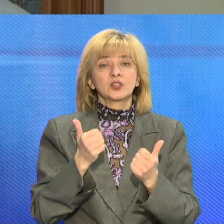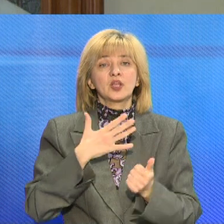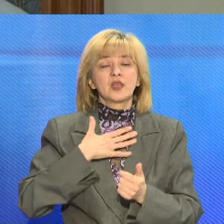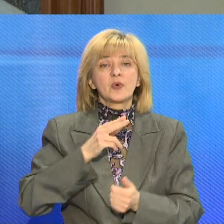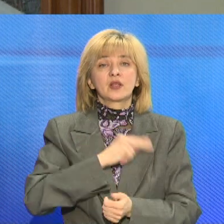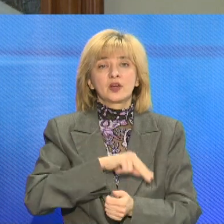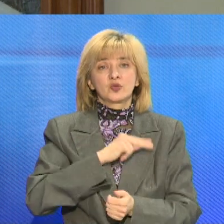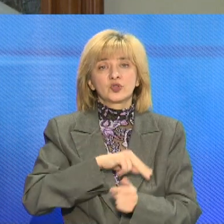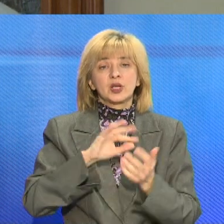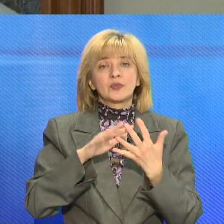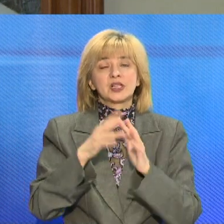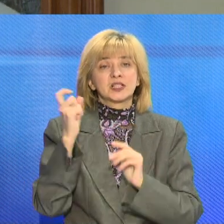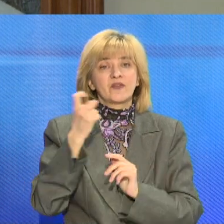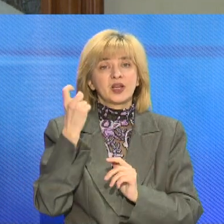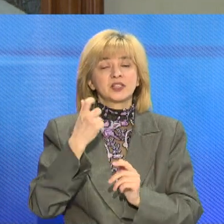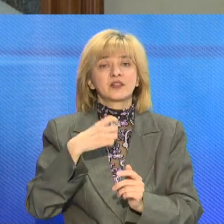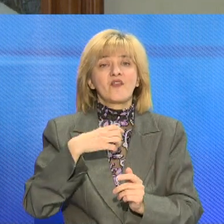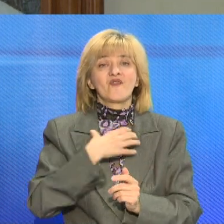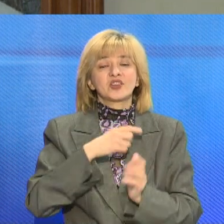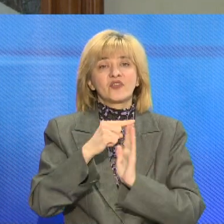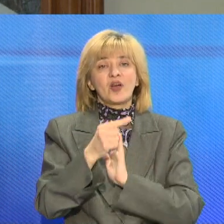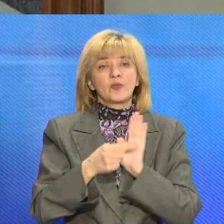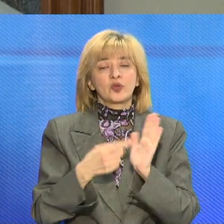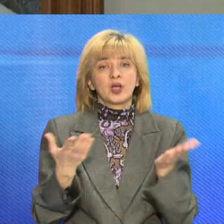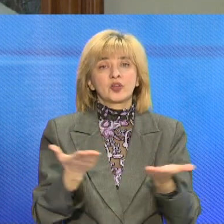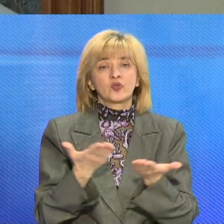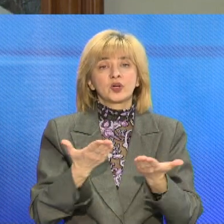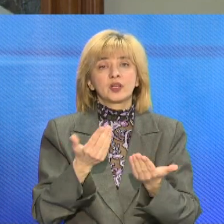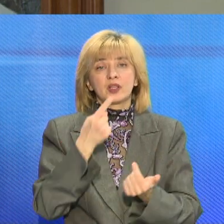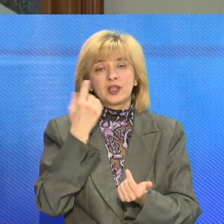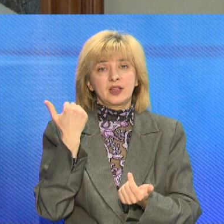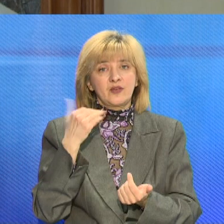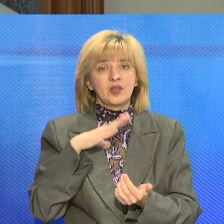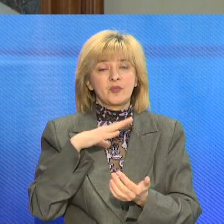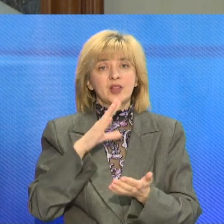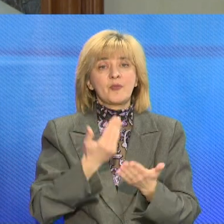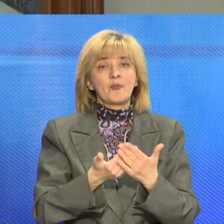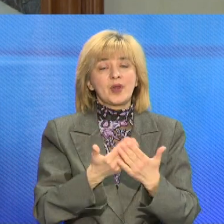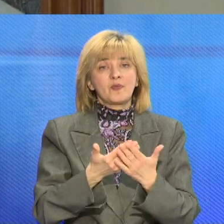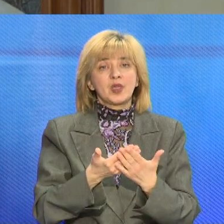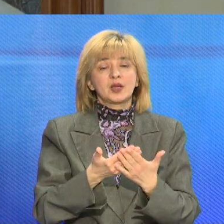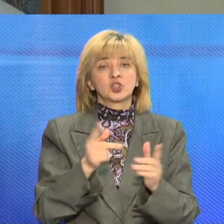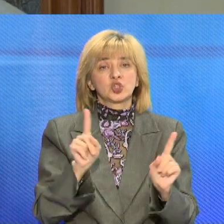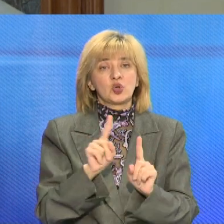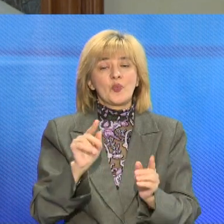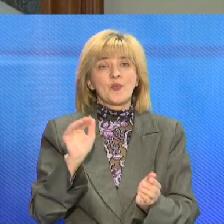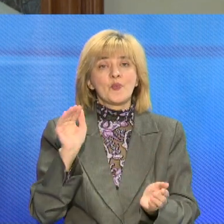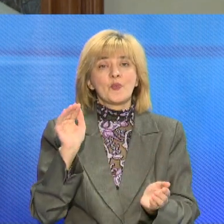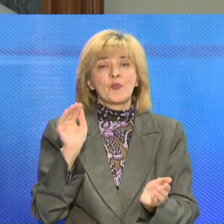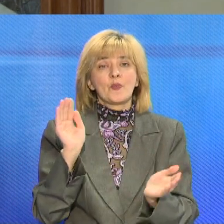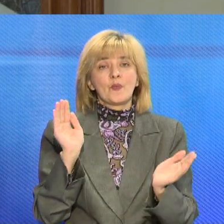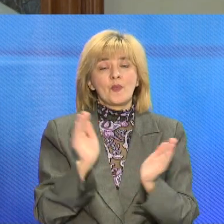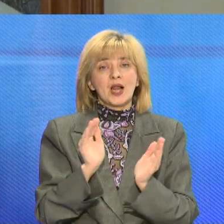хозяйства, очень важные вопросы, которые, так сказать, вот недавно приводили буквально в речи примеры, что маленькие